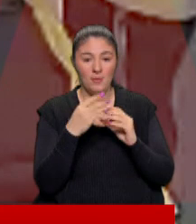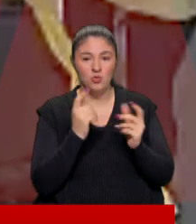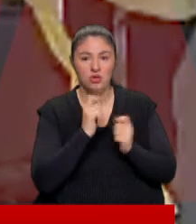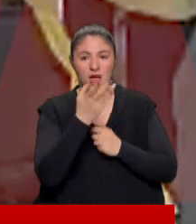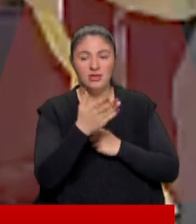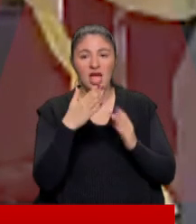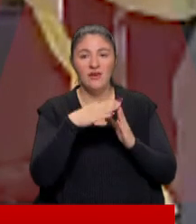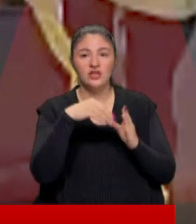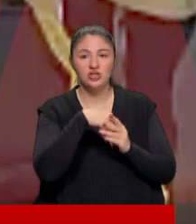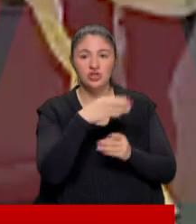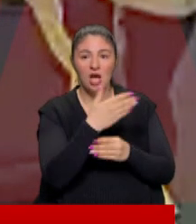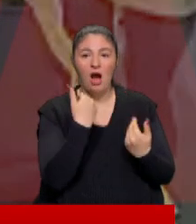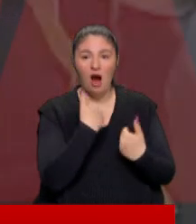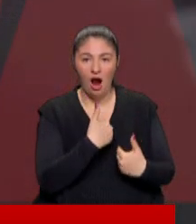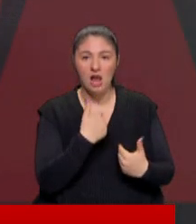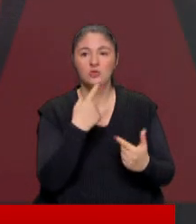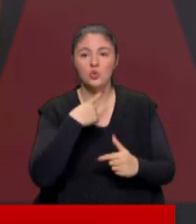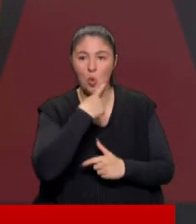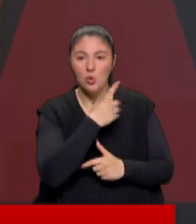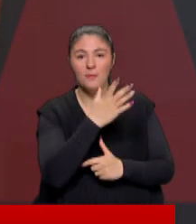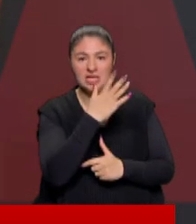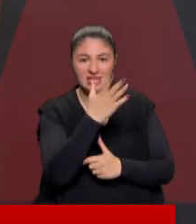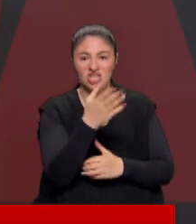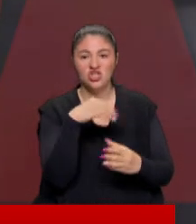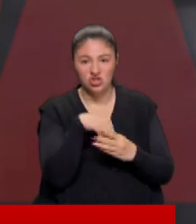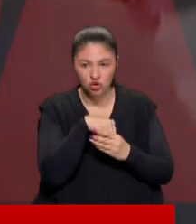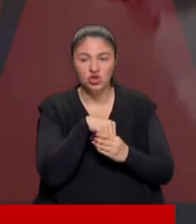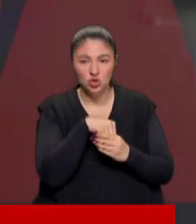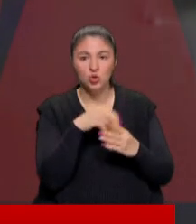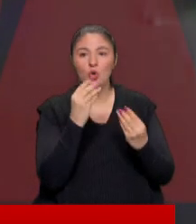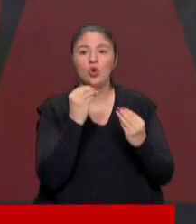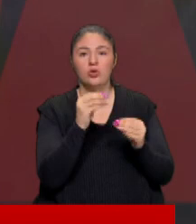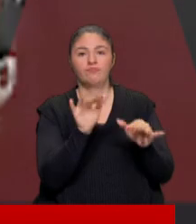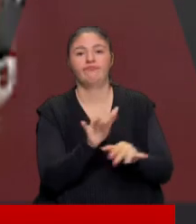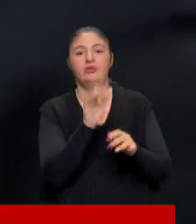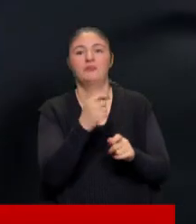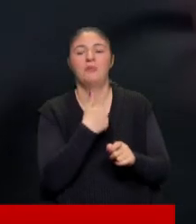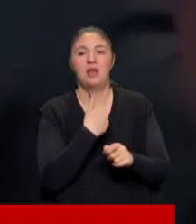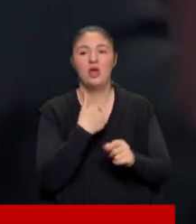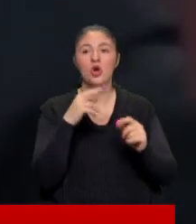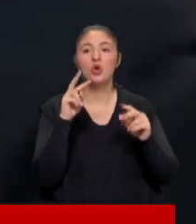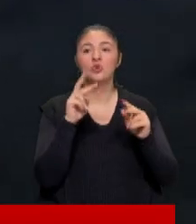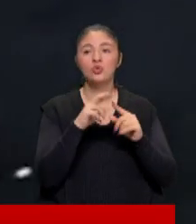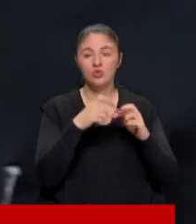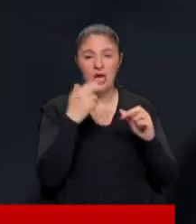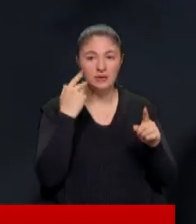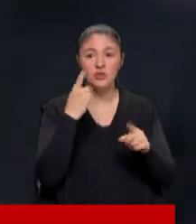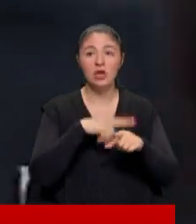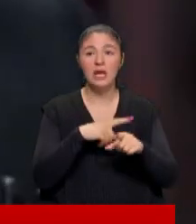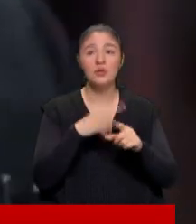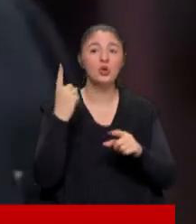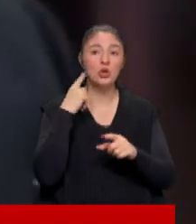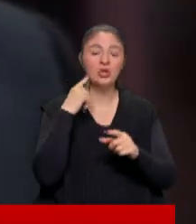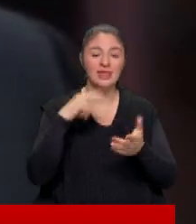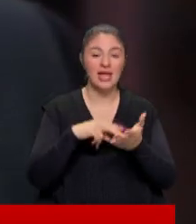kullandı. Evin içindeki durumumu, zorluğumu bildiği için çok güzel manipüle etti beni. Nur Erkasap bir dönemin ünlü